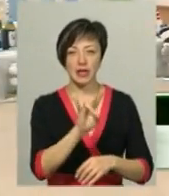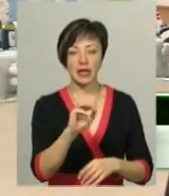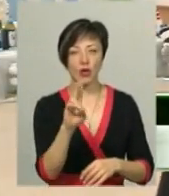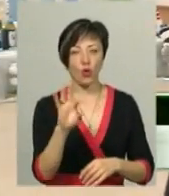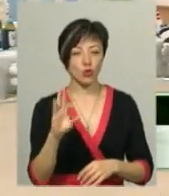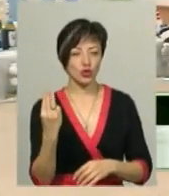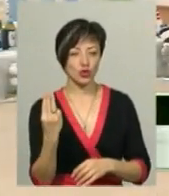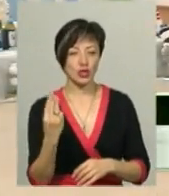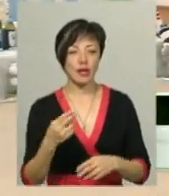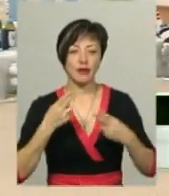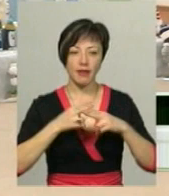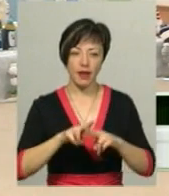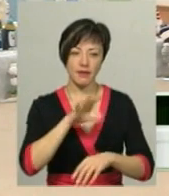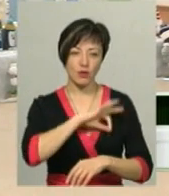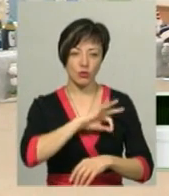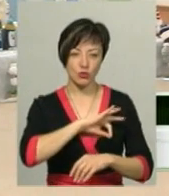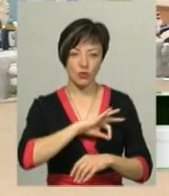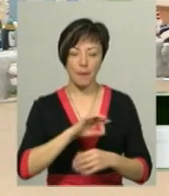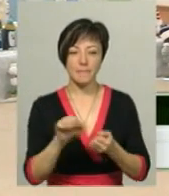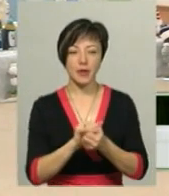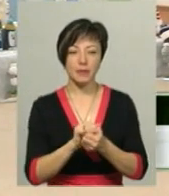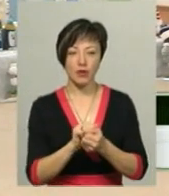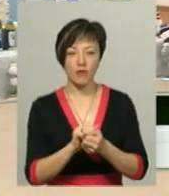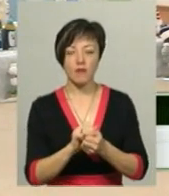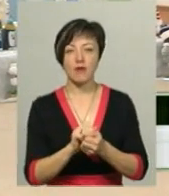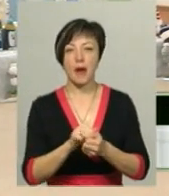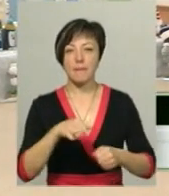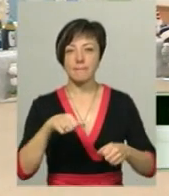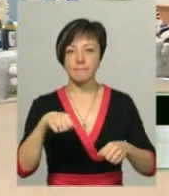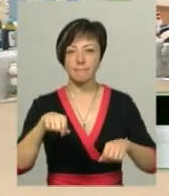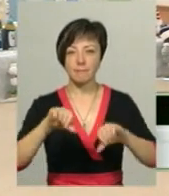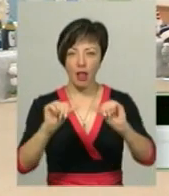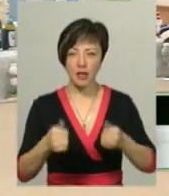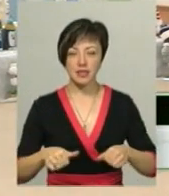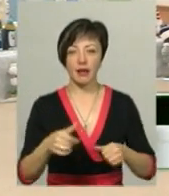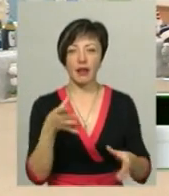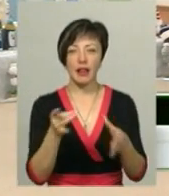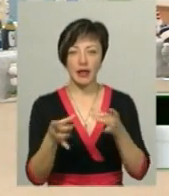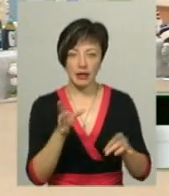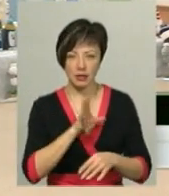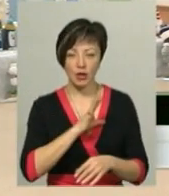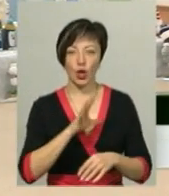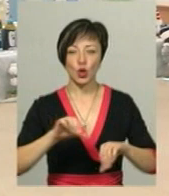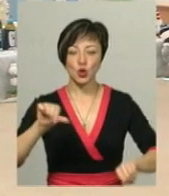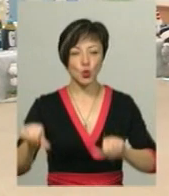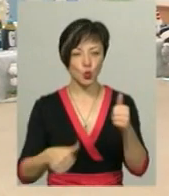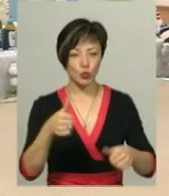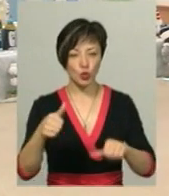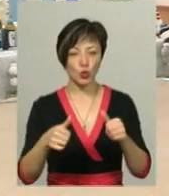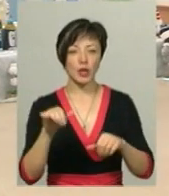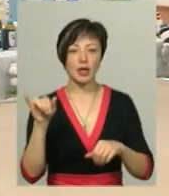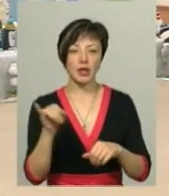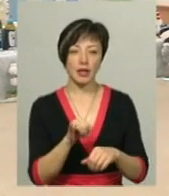використовувалися, із паперова пластика була, глини, із глини, скульптури і